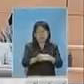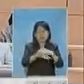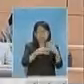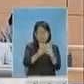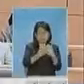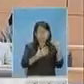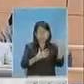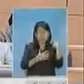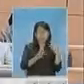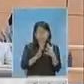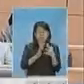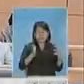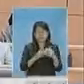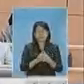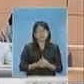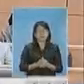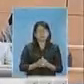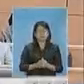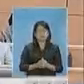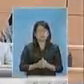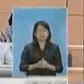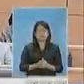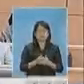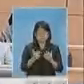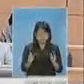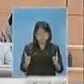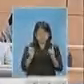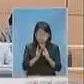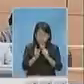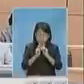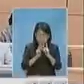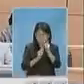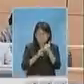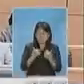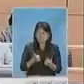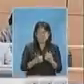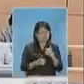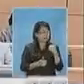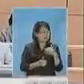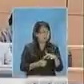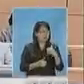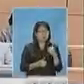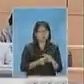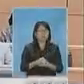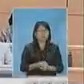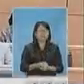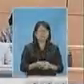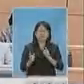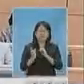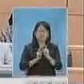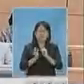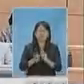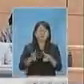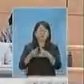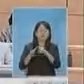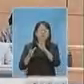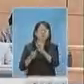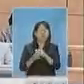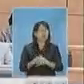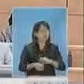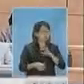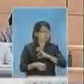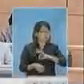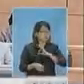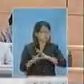มีอยู่เป็นจำนวนมากแล้วจะคุยกันตอนเยครับคุยกันตอนที่คนกลุ่มหนึ่งมีความรู้สึกว่าตัวเองยังถูกเหยียบ